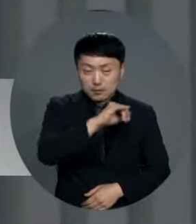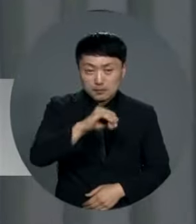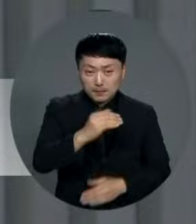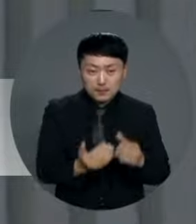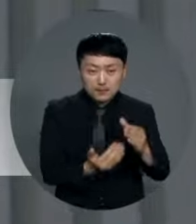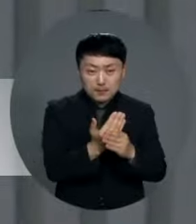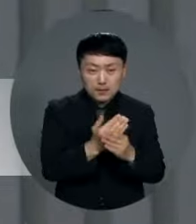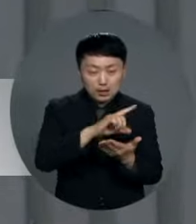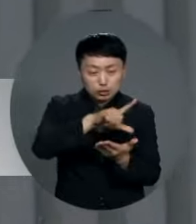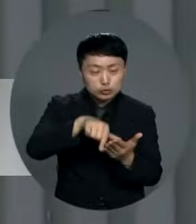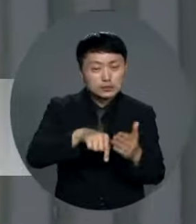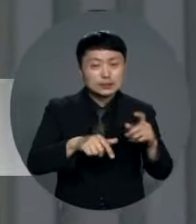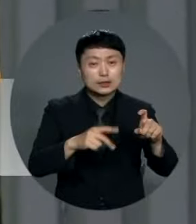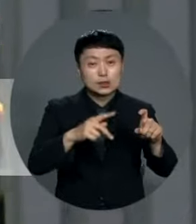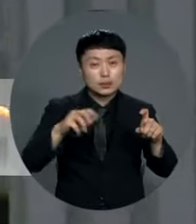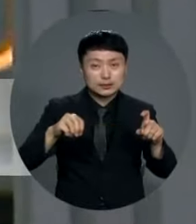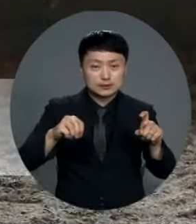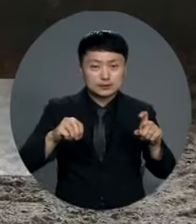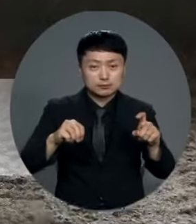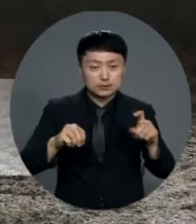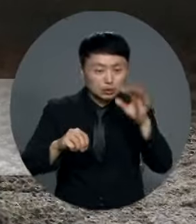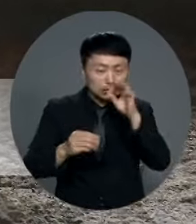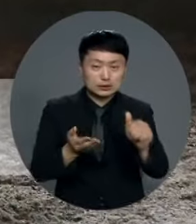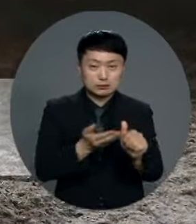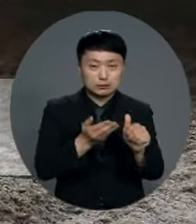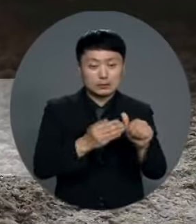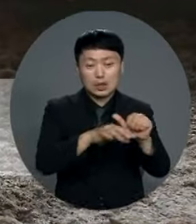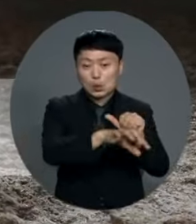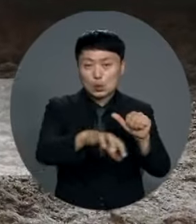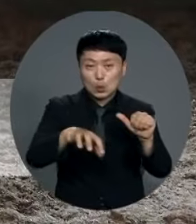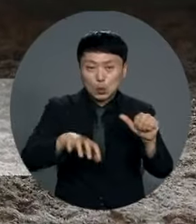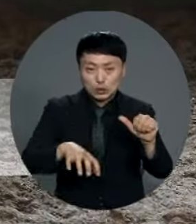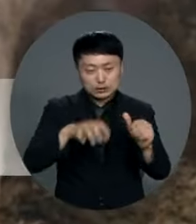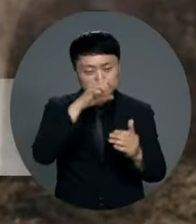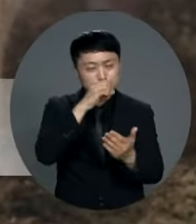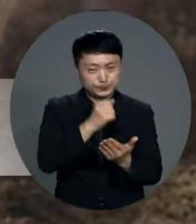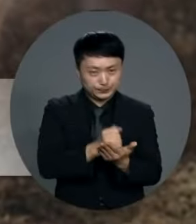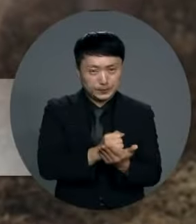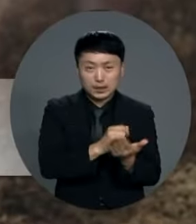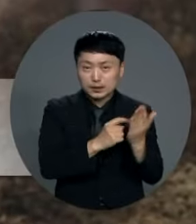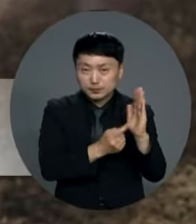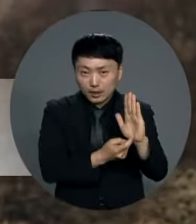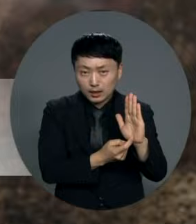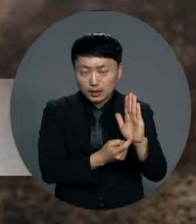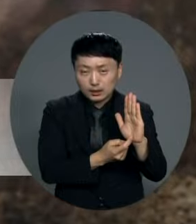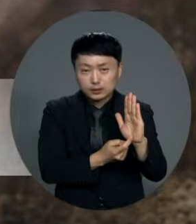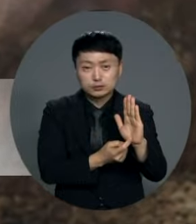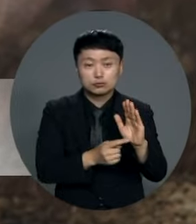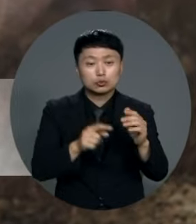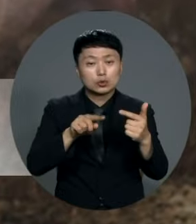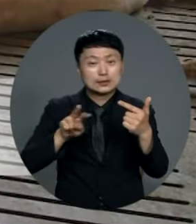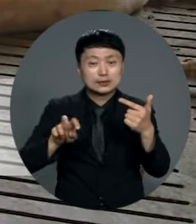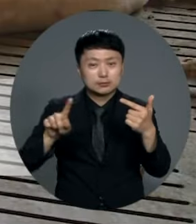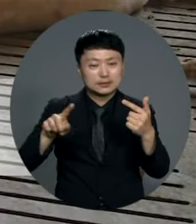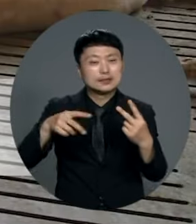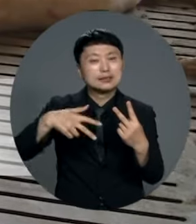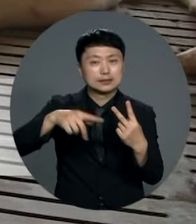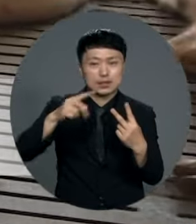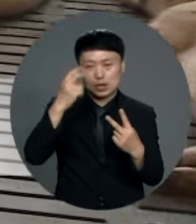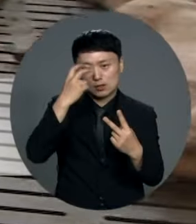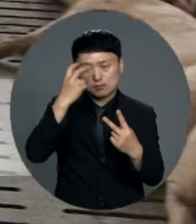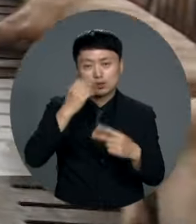반경 10km 이내에 있는 양돈 농장 5곳은 음성 판정이 나왔지만 오는 22일까지 2차 검사를